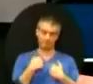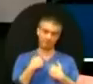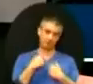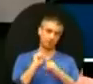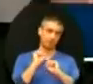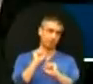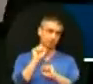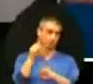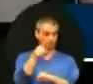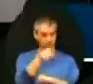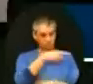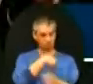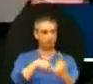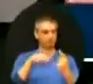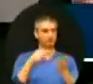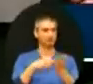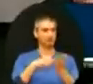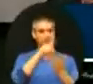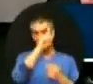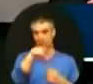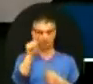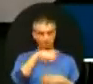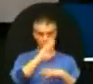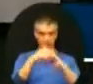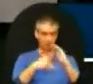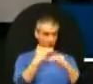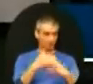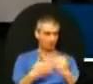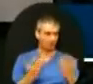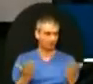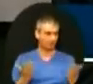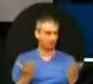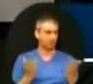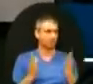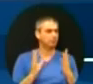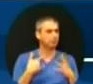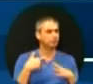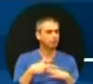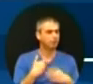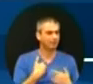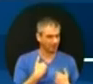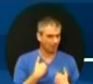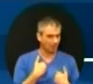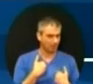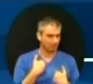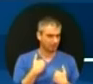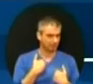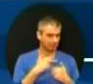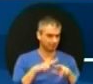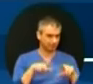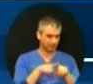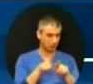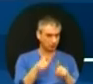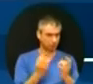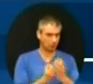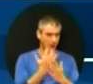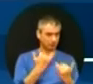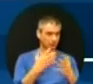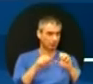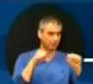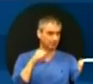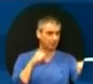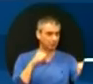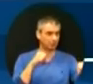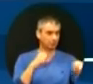ואני אתמוך בי בבית, וזה סיבה לפסול את כל התהליך. מה שמפריע לי בסיטואציה שנוצרה